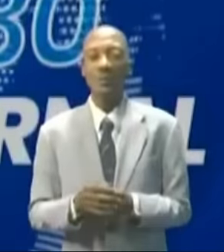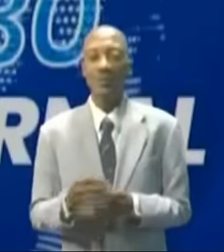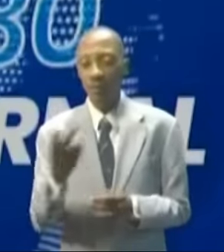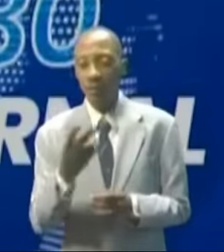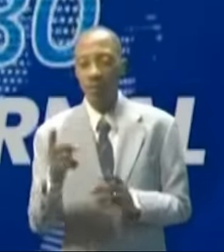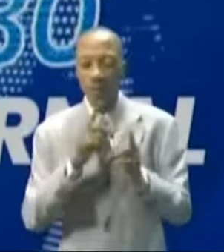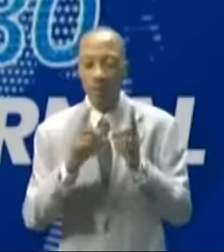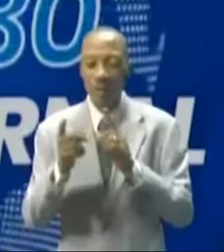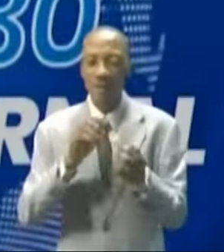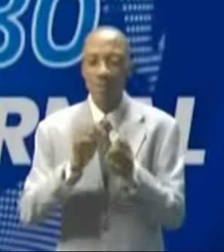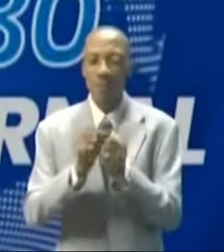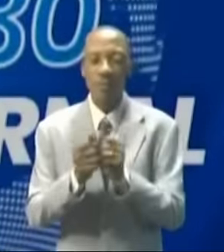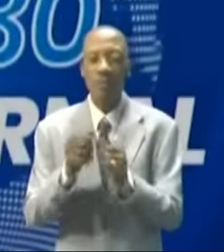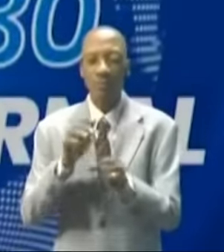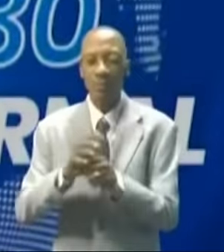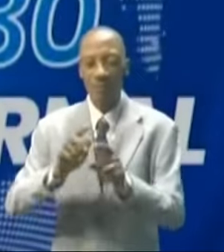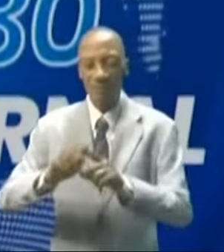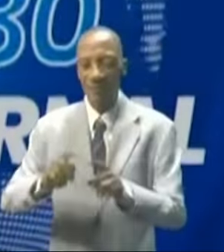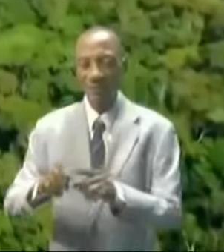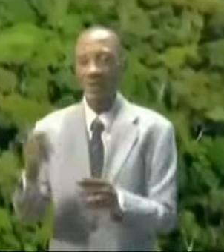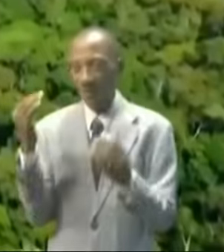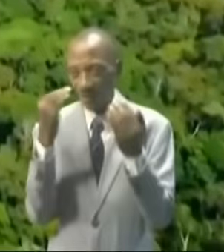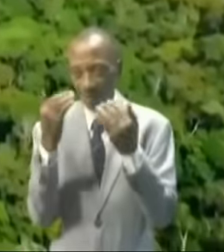bassin du Congo. Suivez.